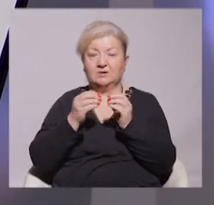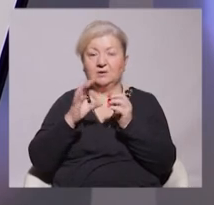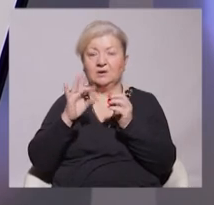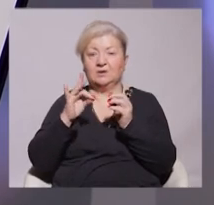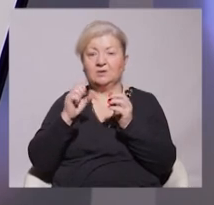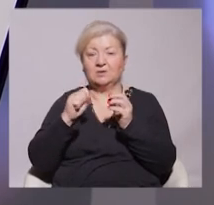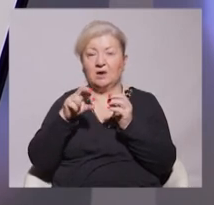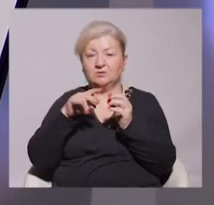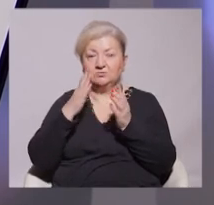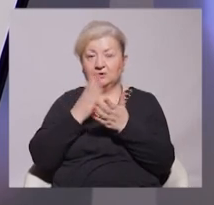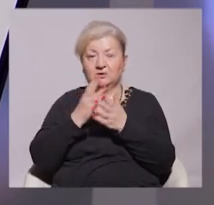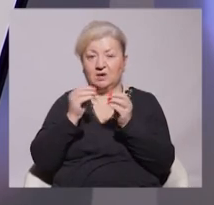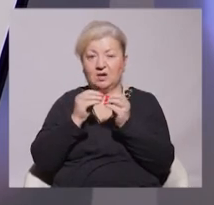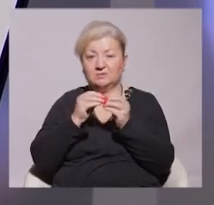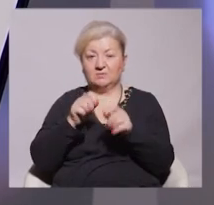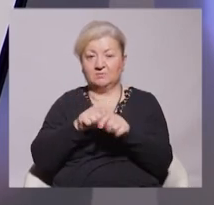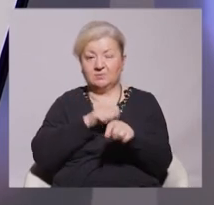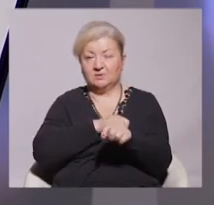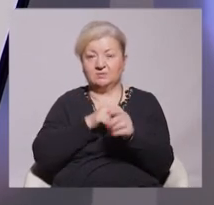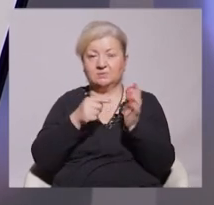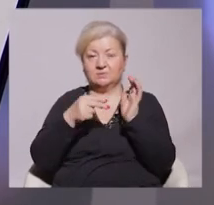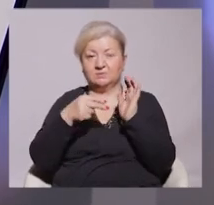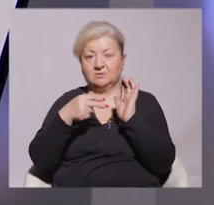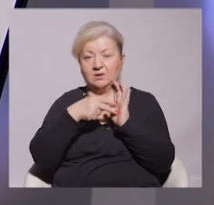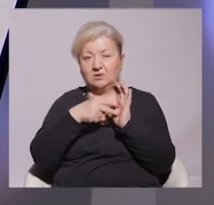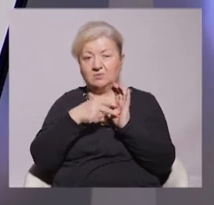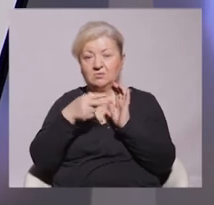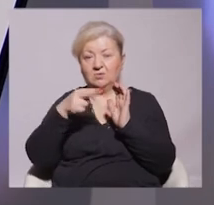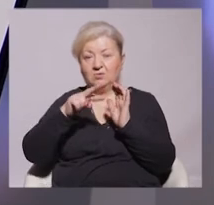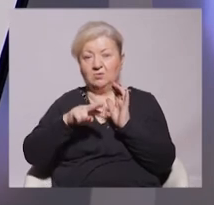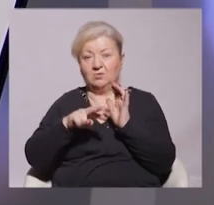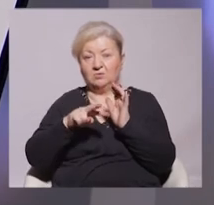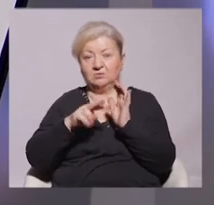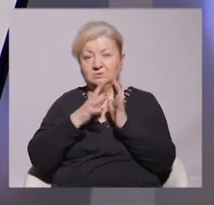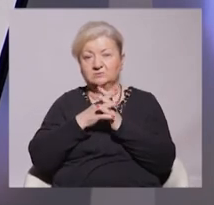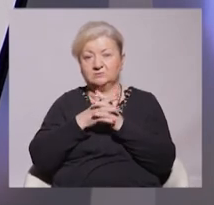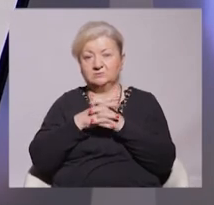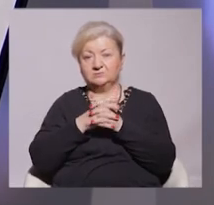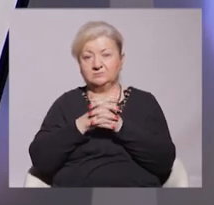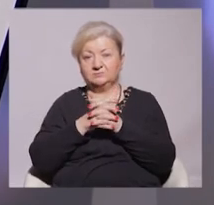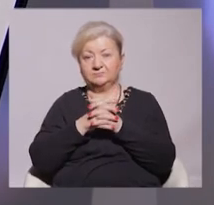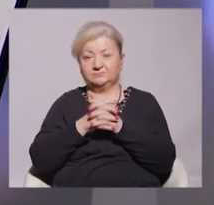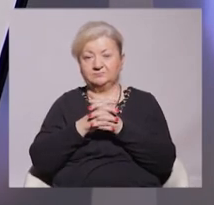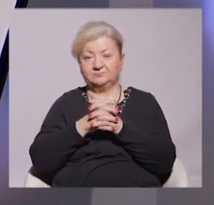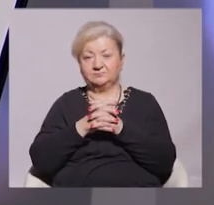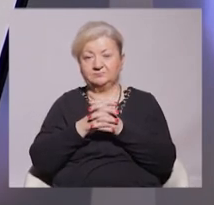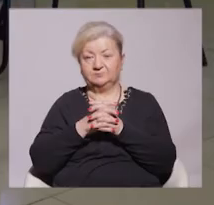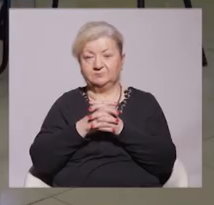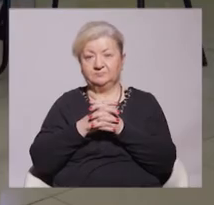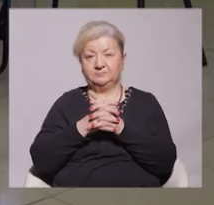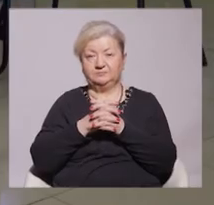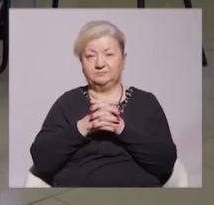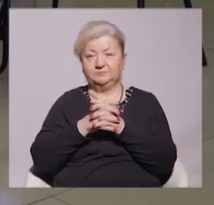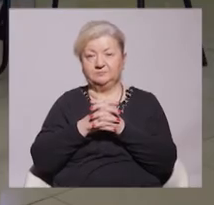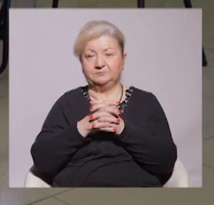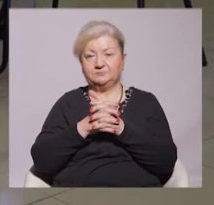მეტრია და გაყოფილი 2-ზე და პლუს აი ეს ჩვენი მუშაობა, რომელსაც ასევე 10-ის ხარისხებად